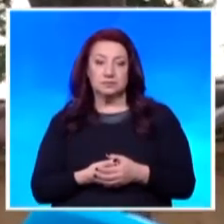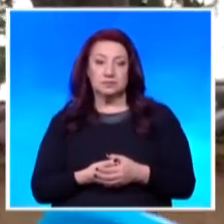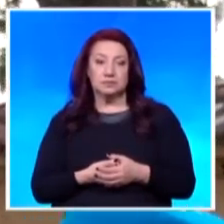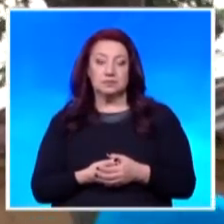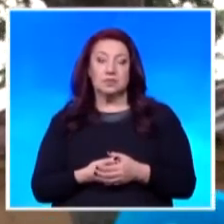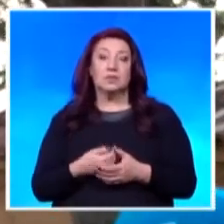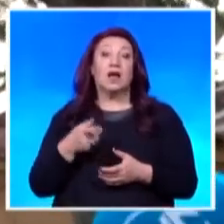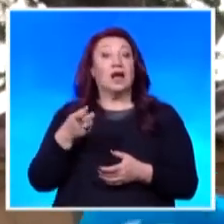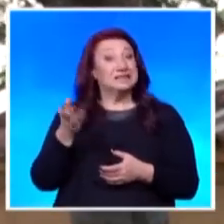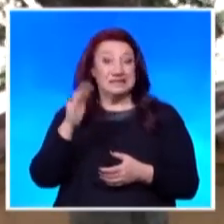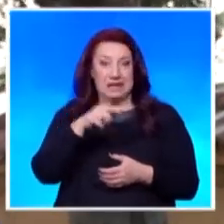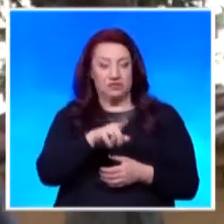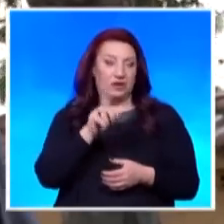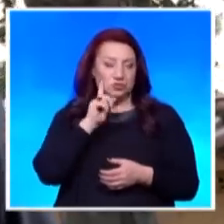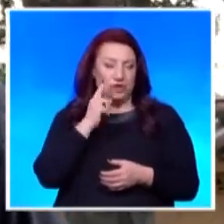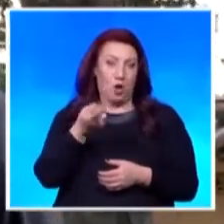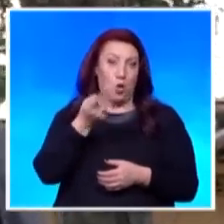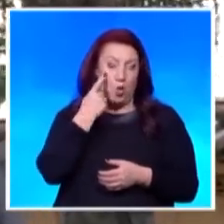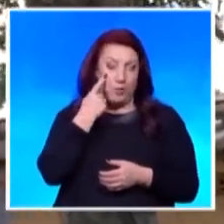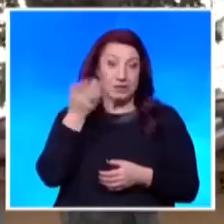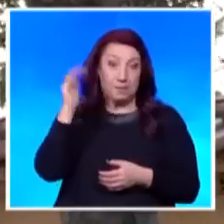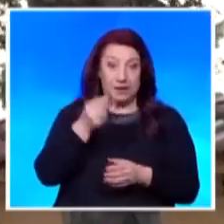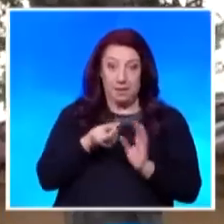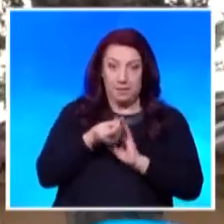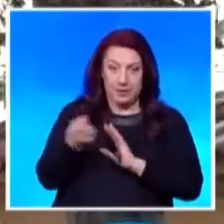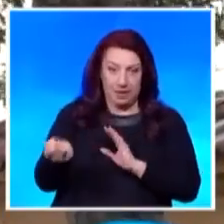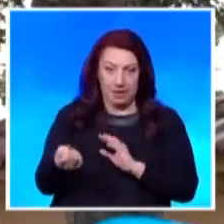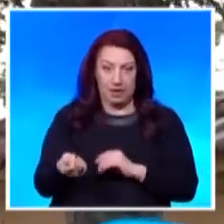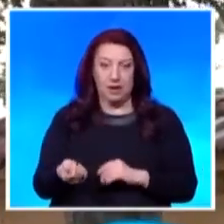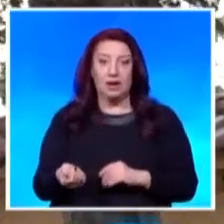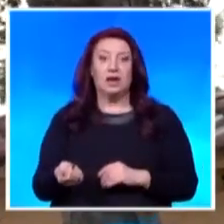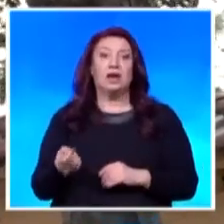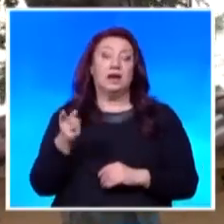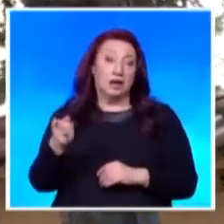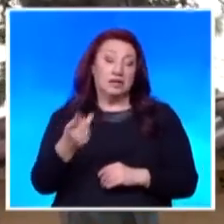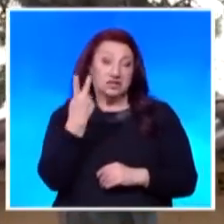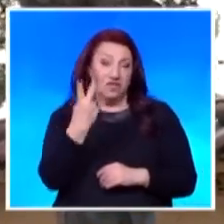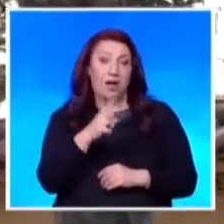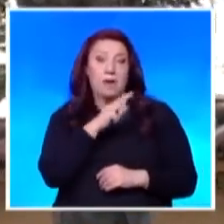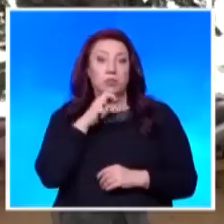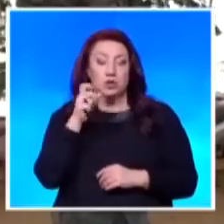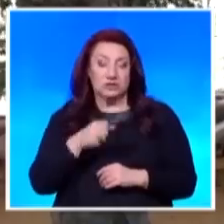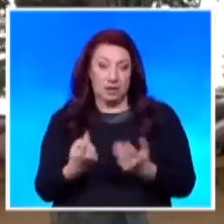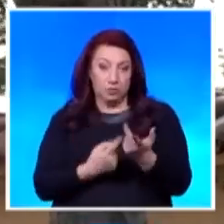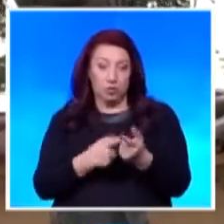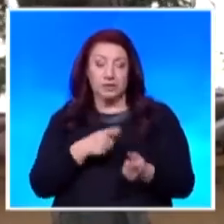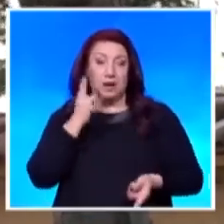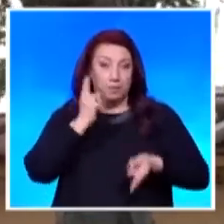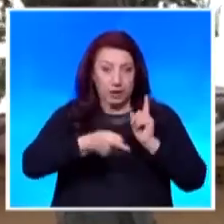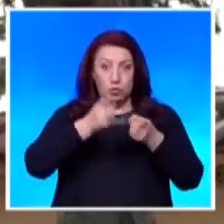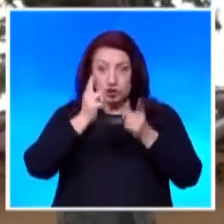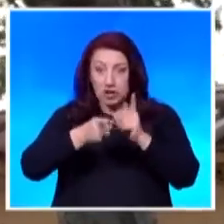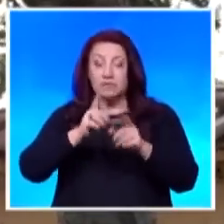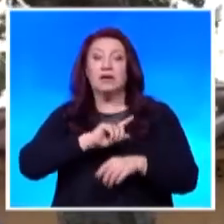напуска автомобил и прави опит за бягство. Вече двамата полицаи неколкократно са го предупреждавали, нали, са били принудени да използват